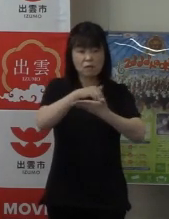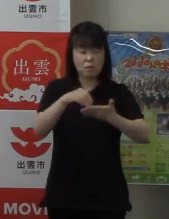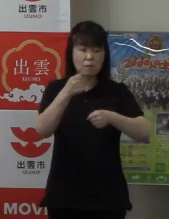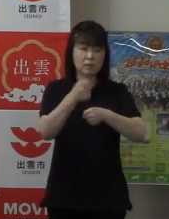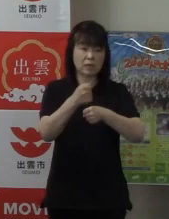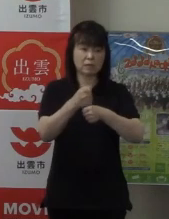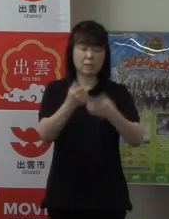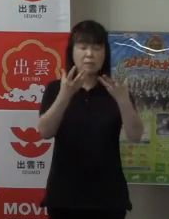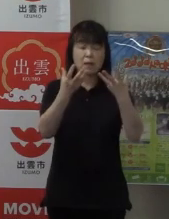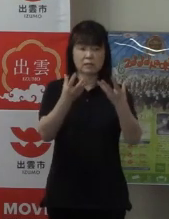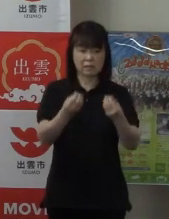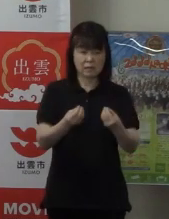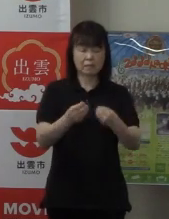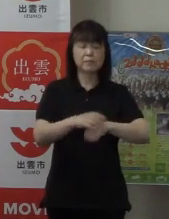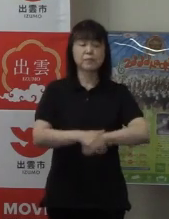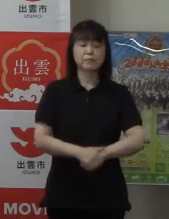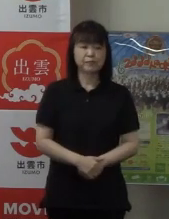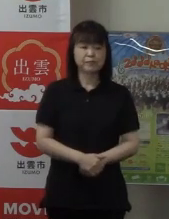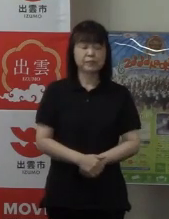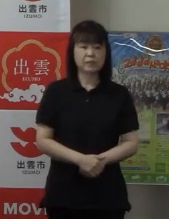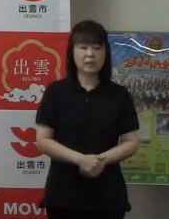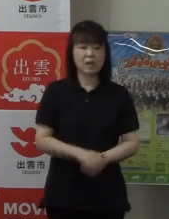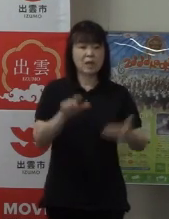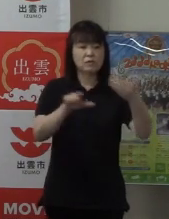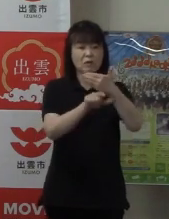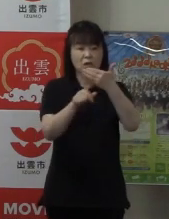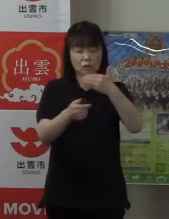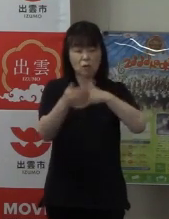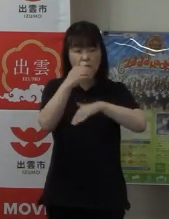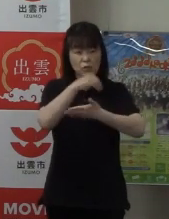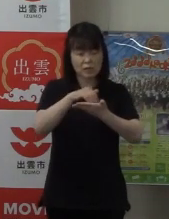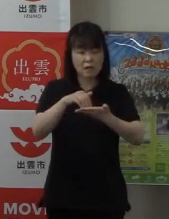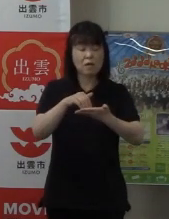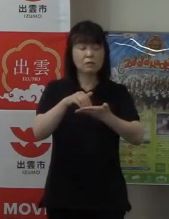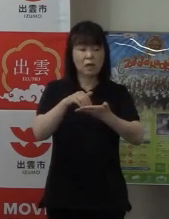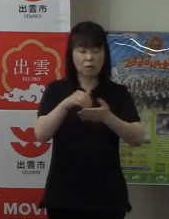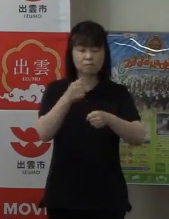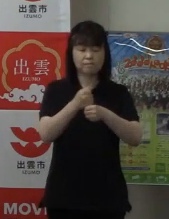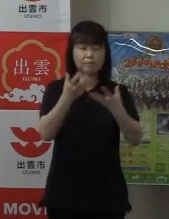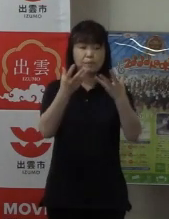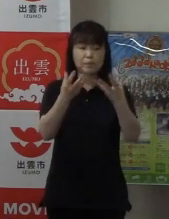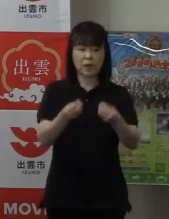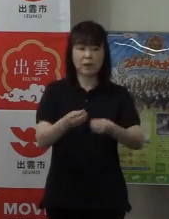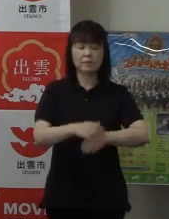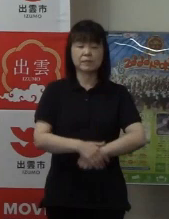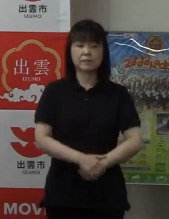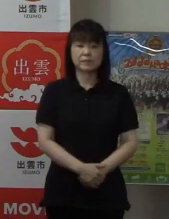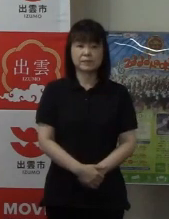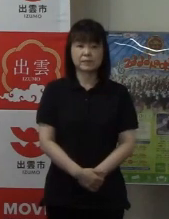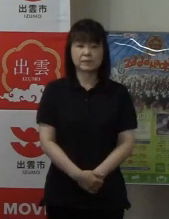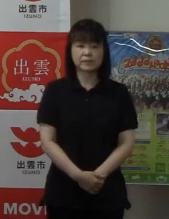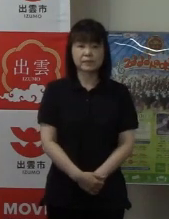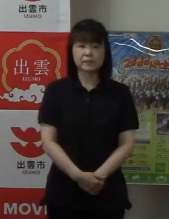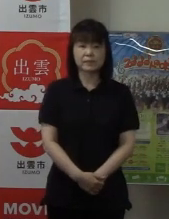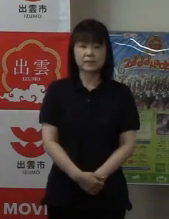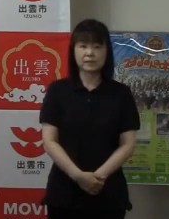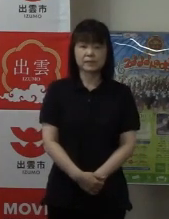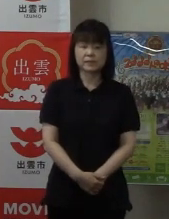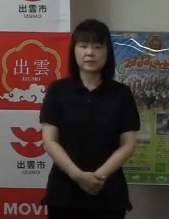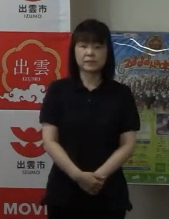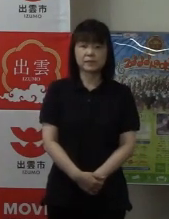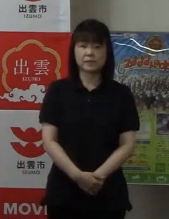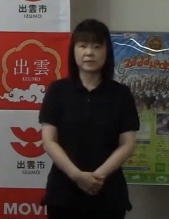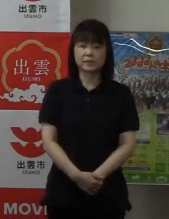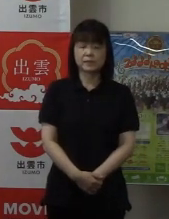まあ、その一つとして9月補正組まさせていただきました。 よろしいでしょうか。はい、